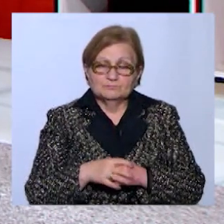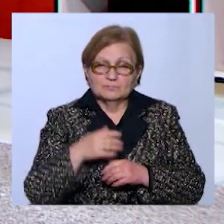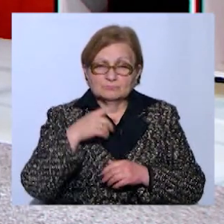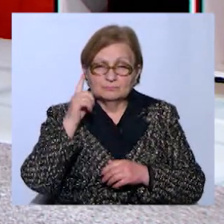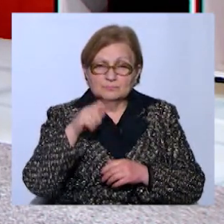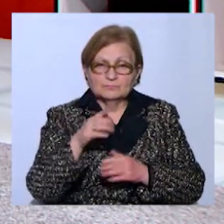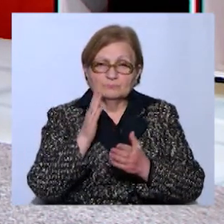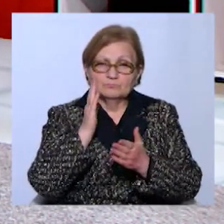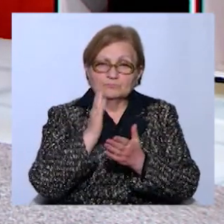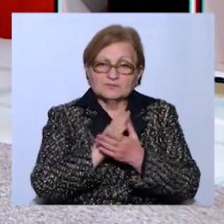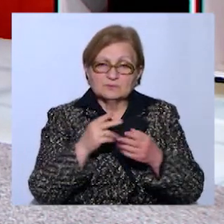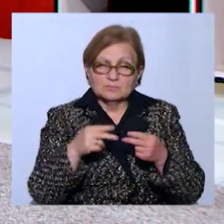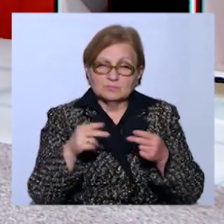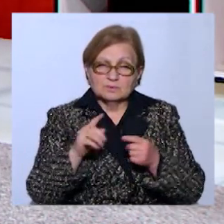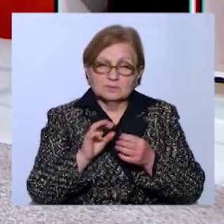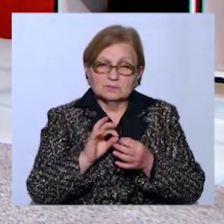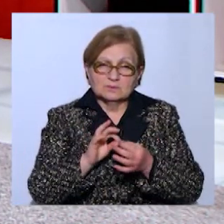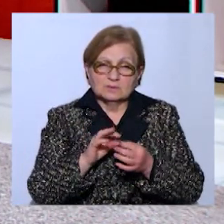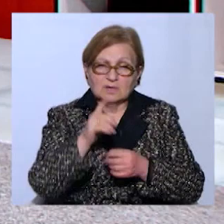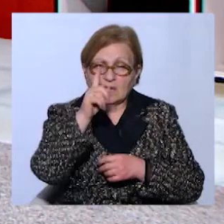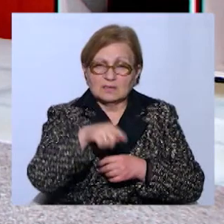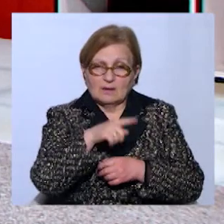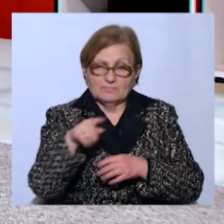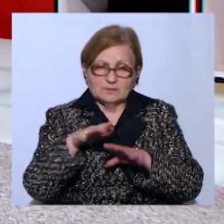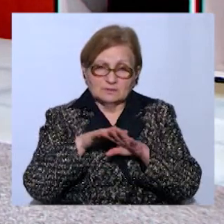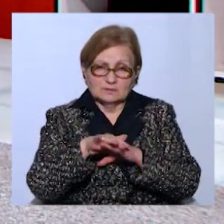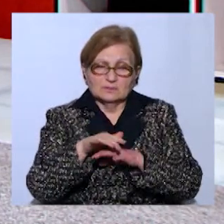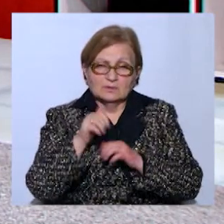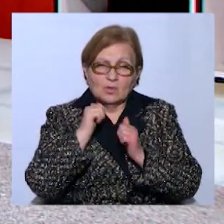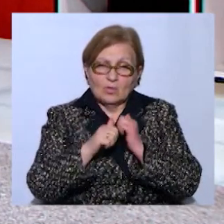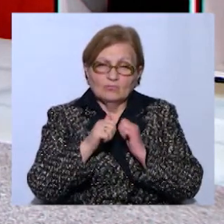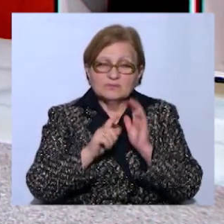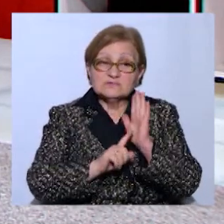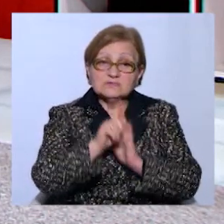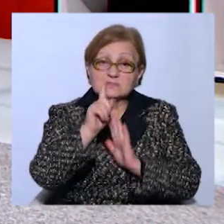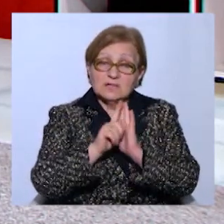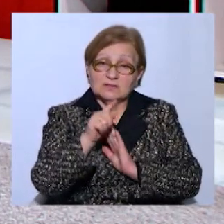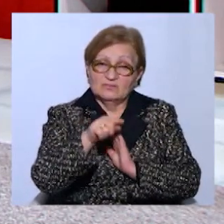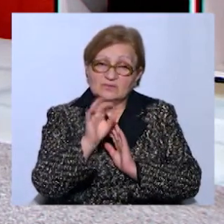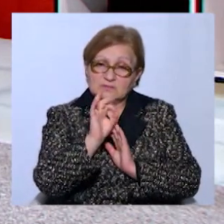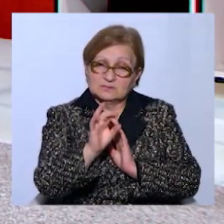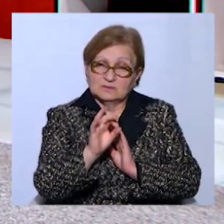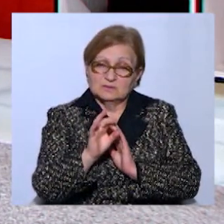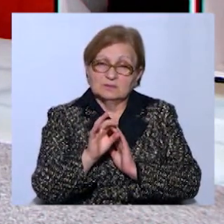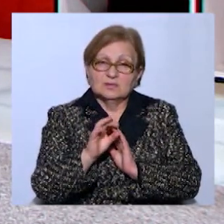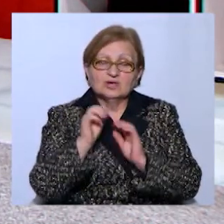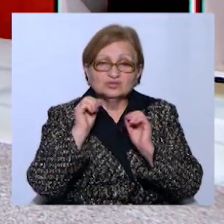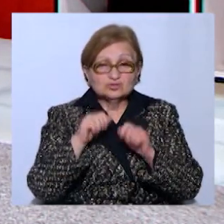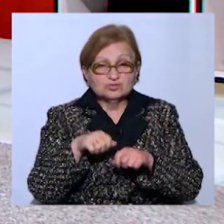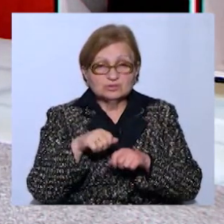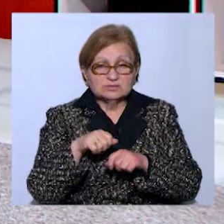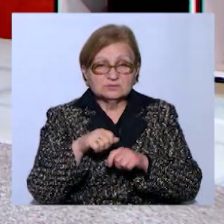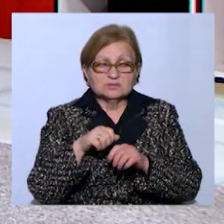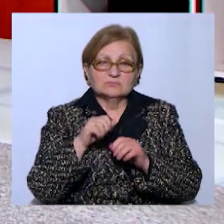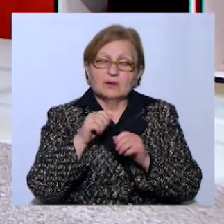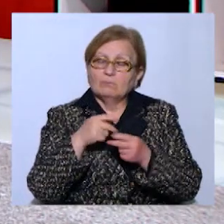პირდაპირ პროპორციული დამოკიდებულების გრაფიკი ყოველთვის სათავეზე გადის, მაგრამ შეიძლება გრაფიკი გადიოდეს სათავეზე, მაგრამ არ იყოს